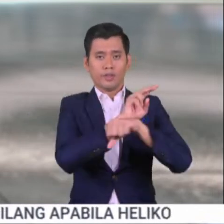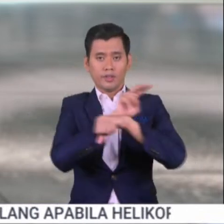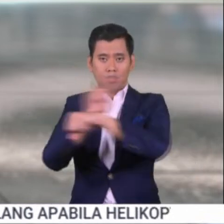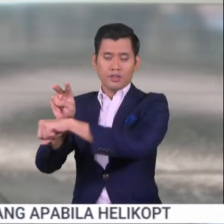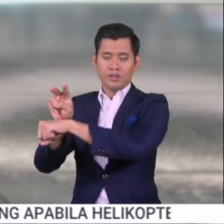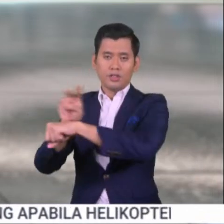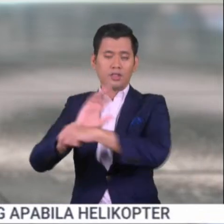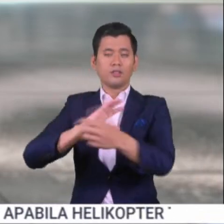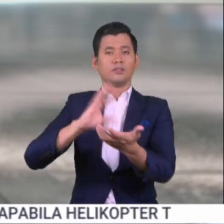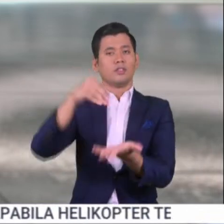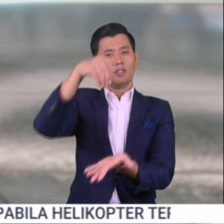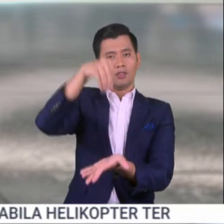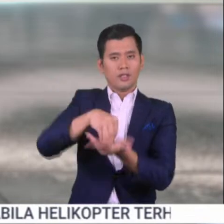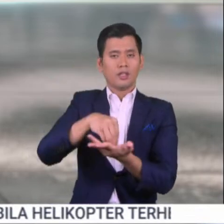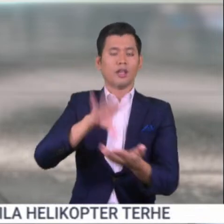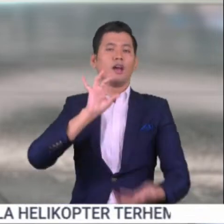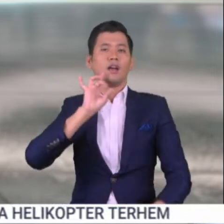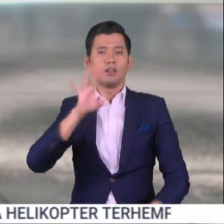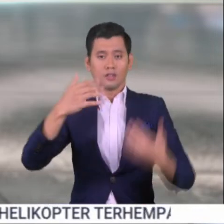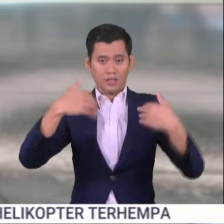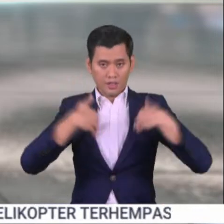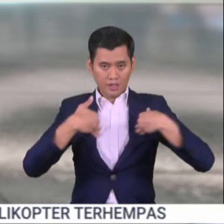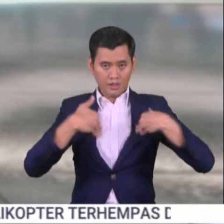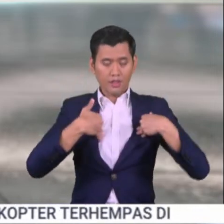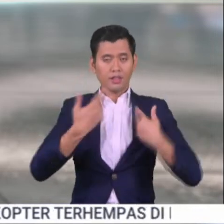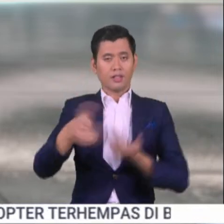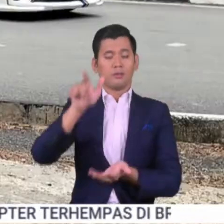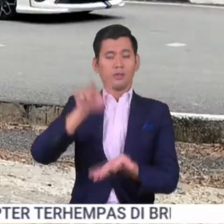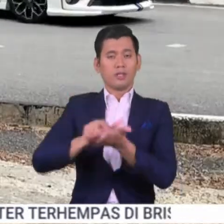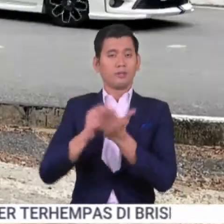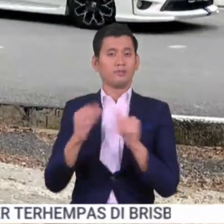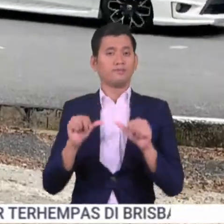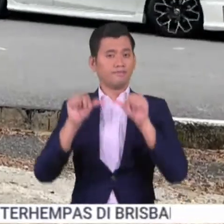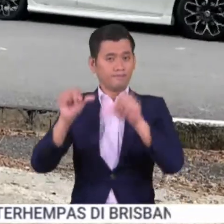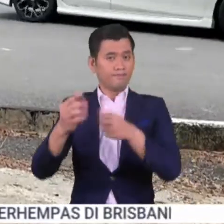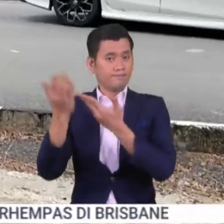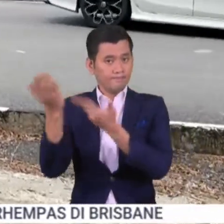tinjauan sekitar Alustar ada laporannya. Teruskan Fakhrul.